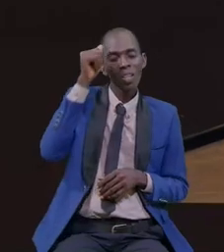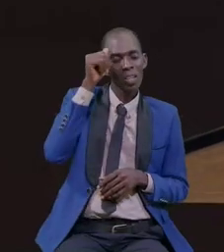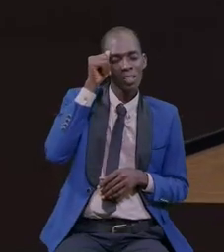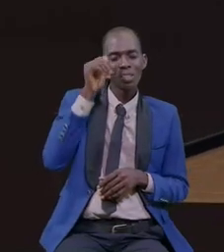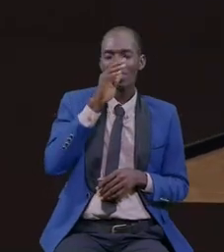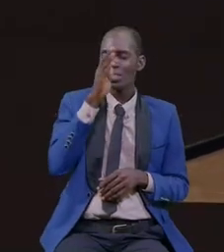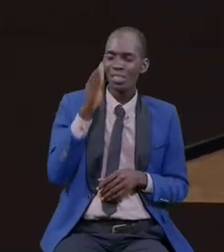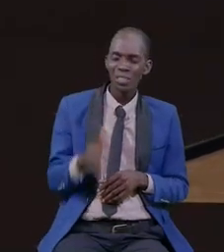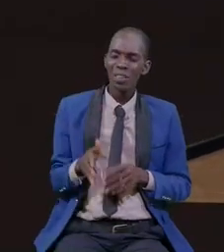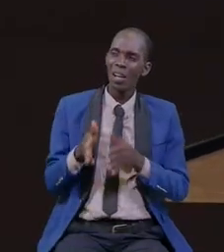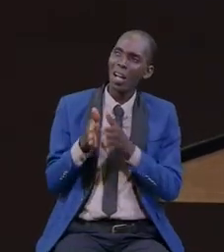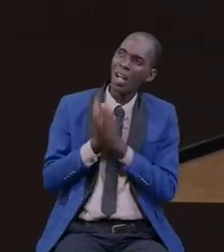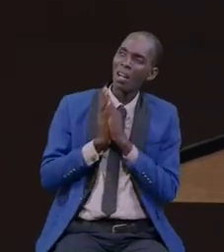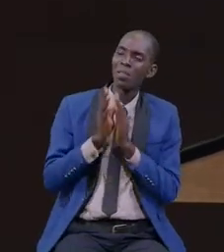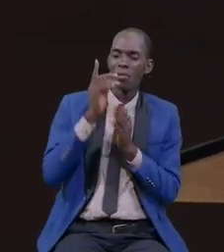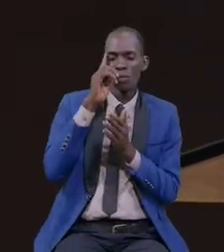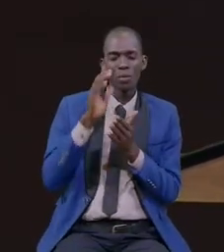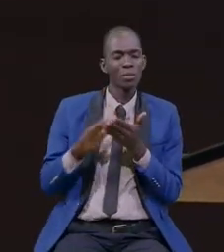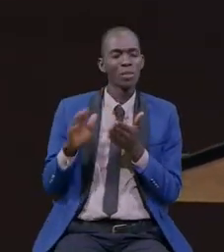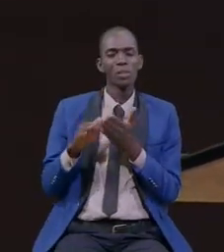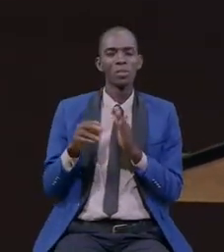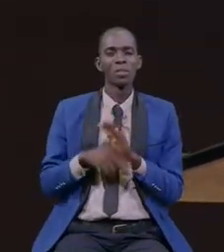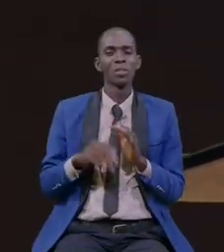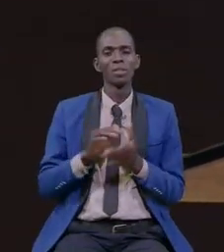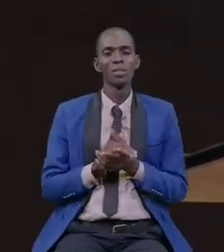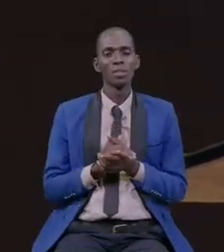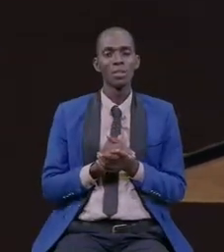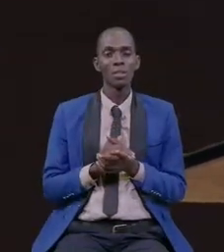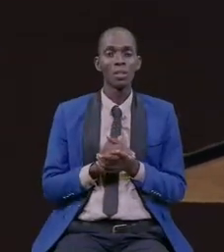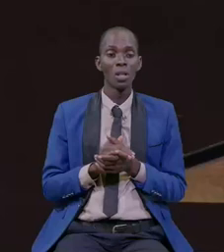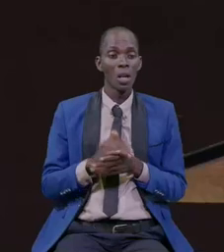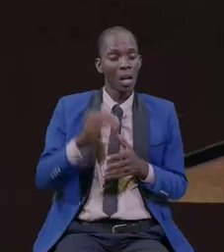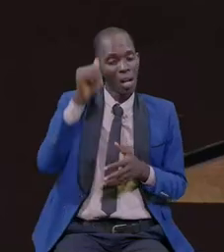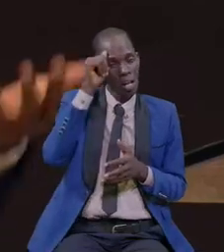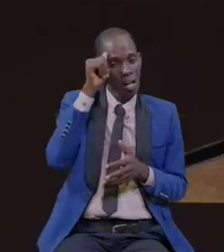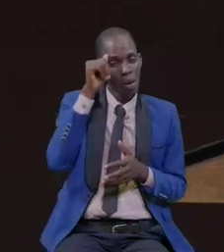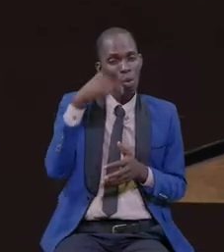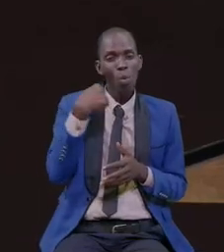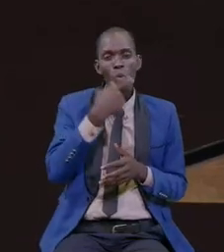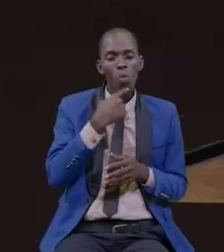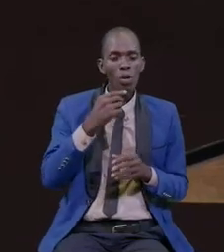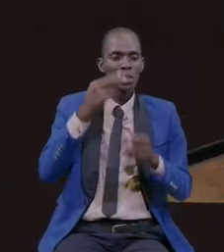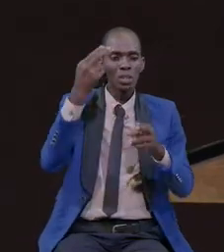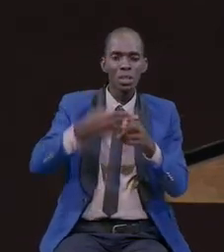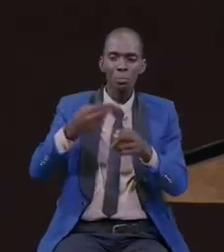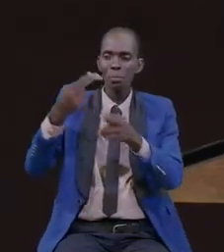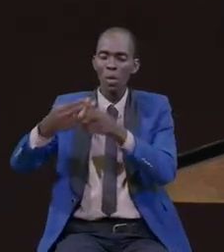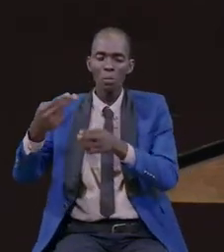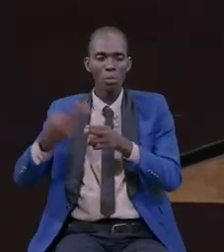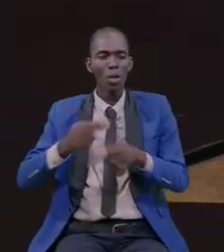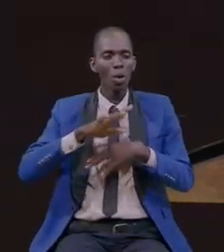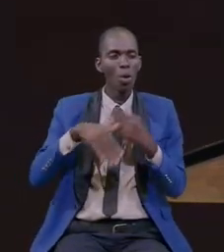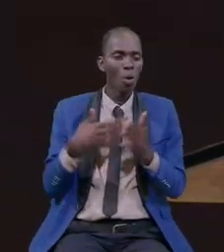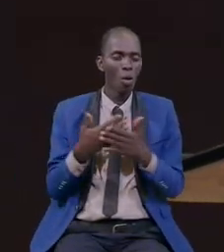demandé comme le pardon à à cet homme qui connaissait le qui avait nommé tous les animaux c'est lui qui avait donné le nom des animaux